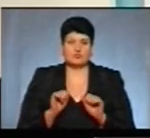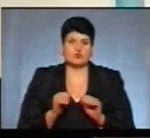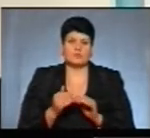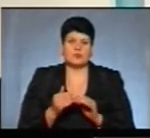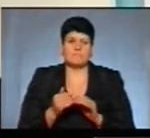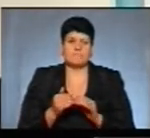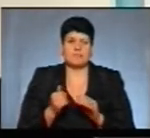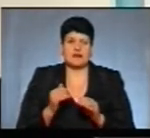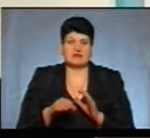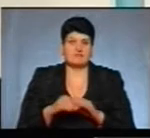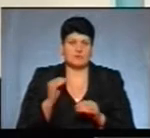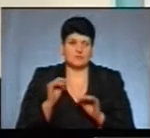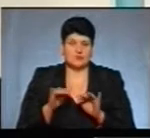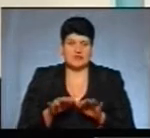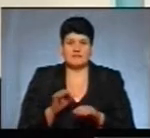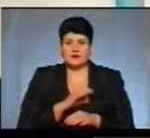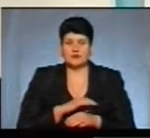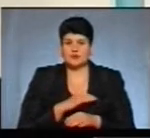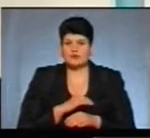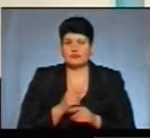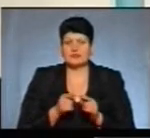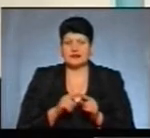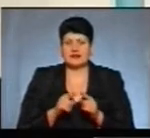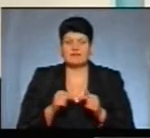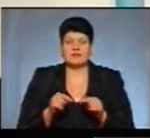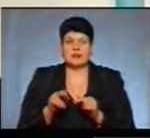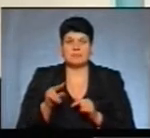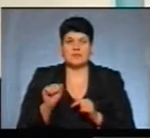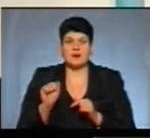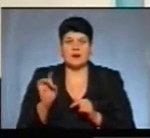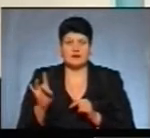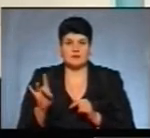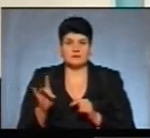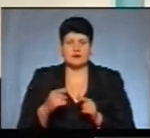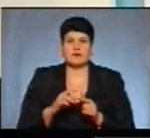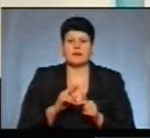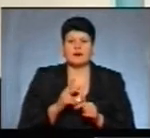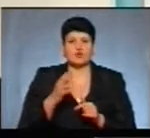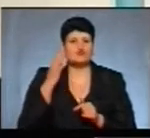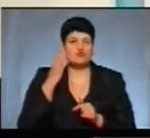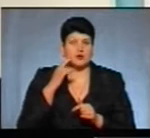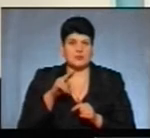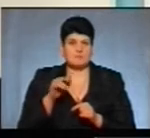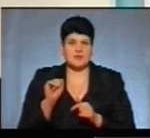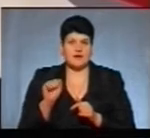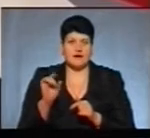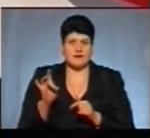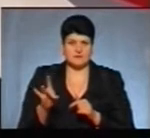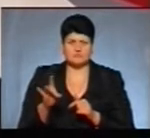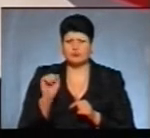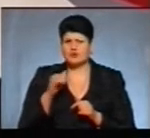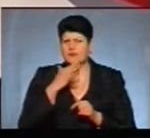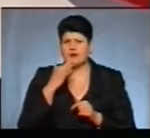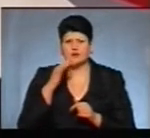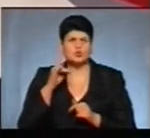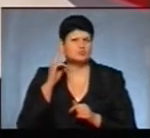де. Так? І застосовується такий вид піару, як чорний. Ми можемо почути дуже багато, що хтось там